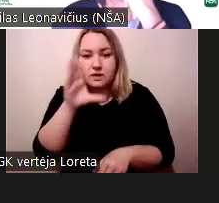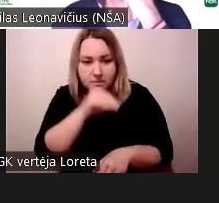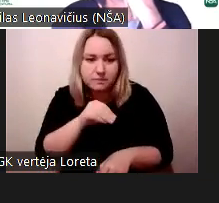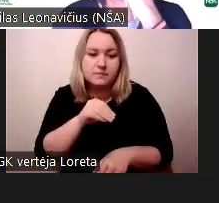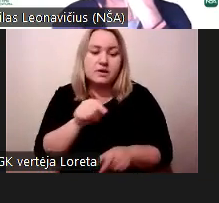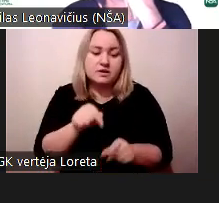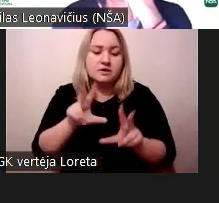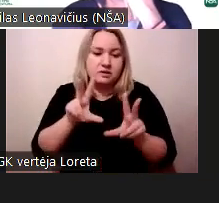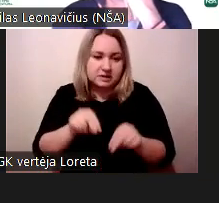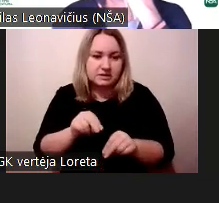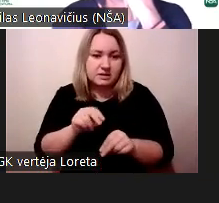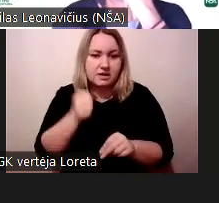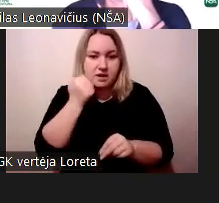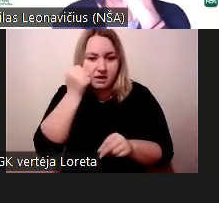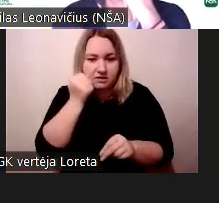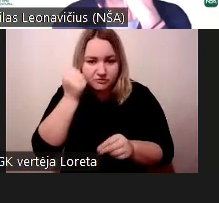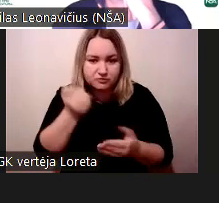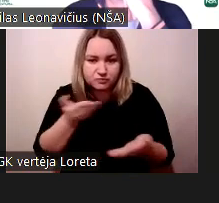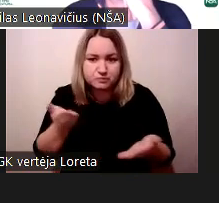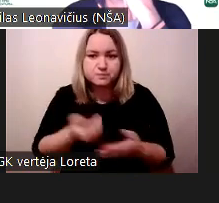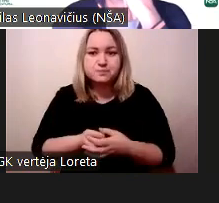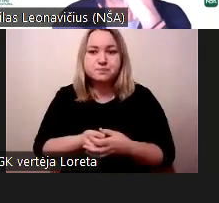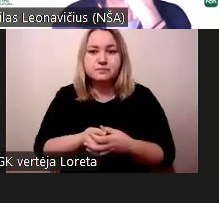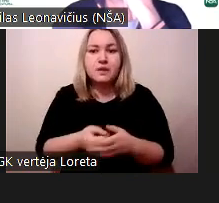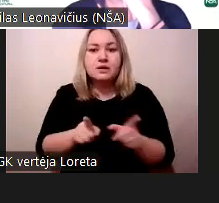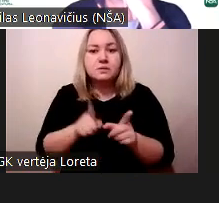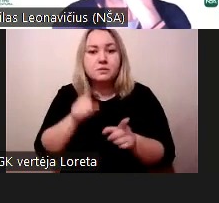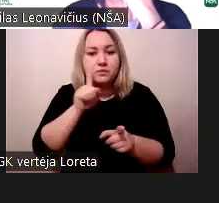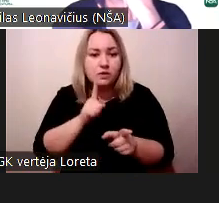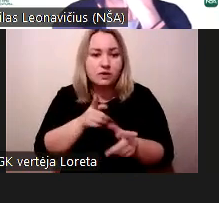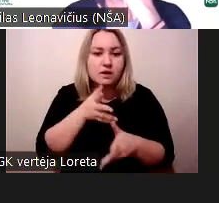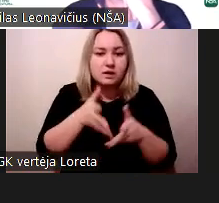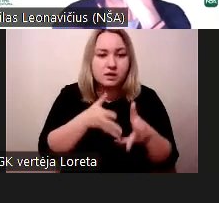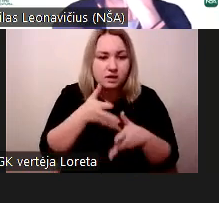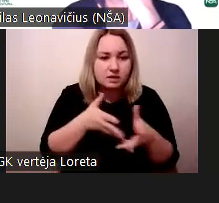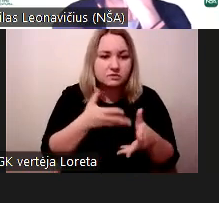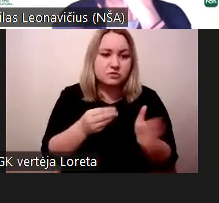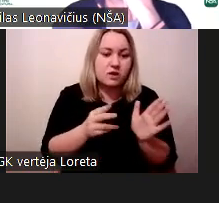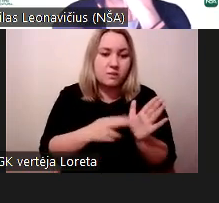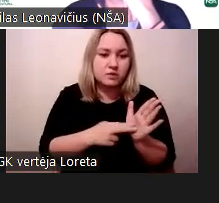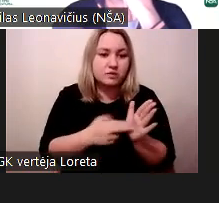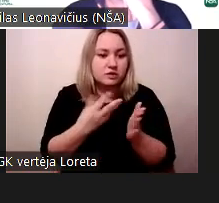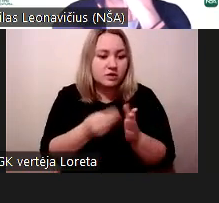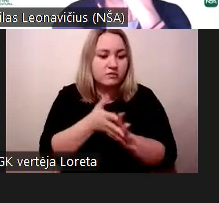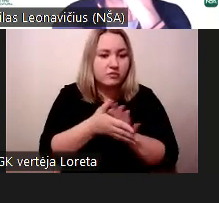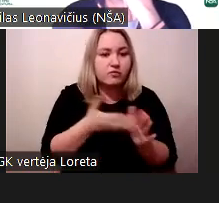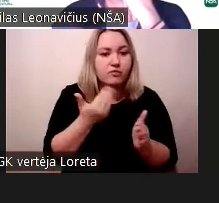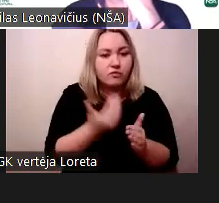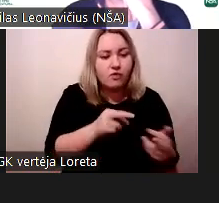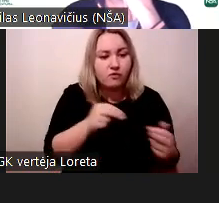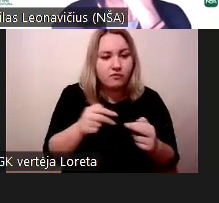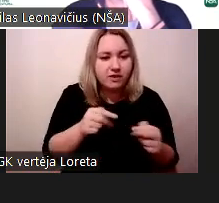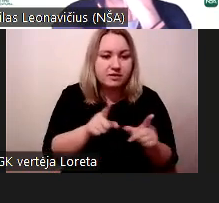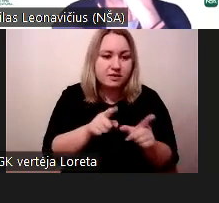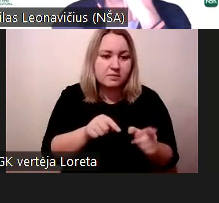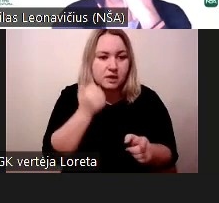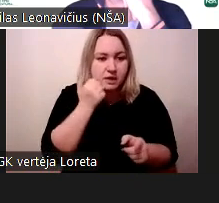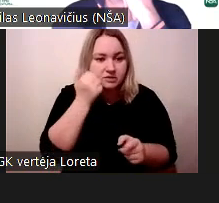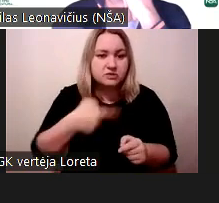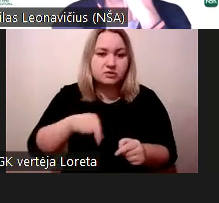didelį padėką. Ir taip pat gestų ženklų, reiškia, vertėjams, aš įsivaizduoju, kaip jie turėtų